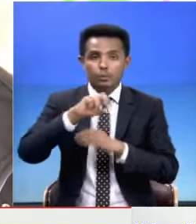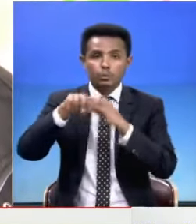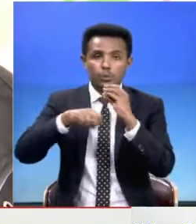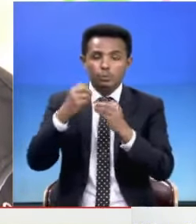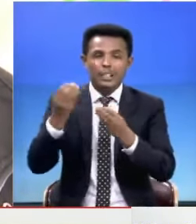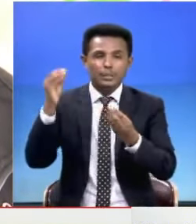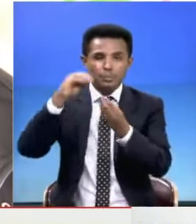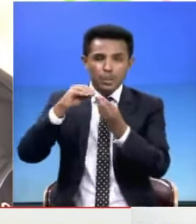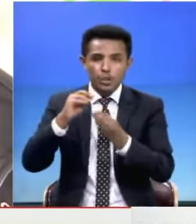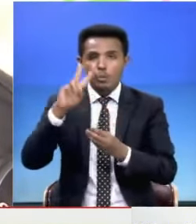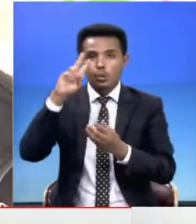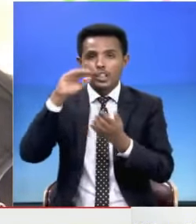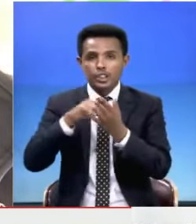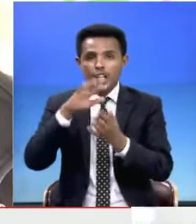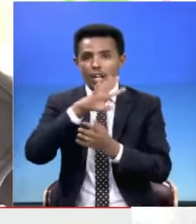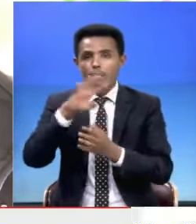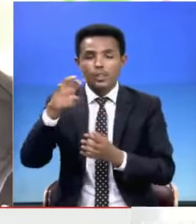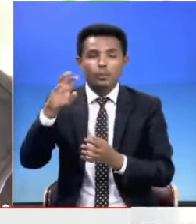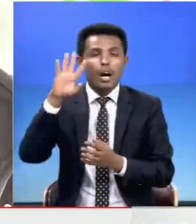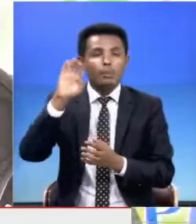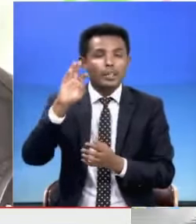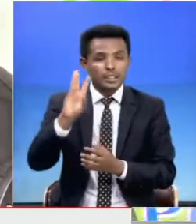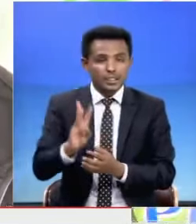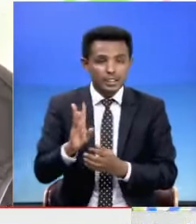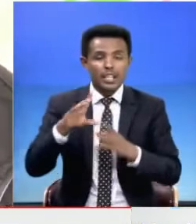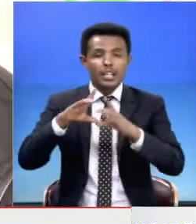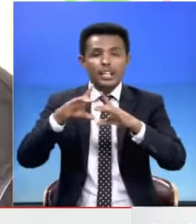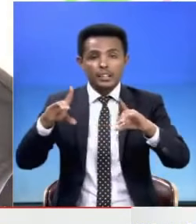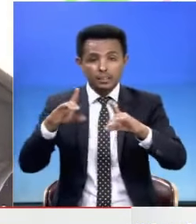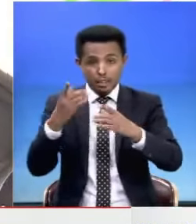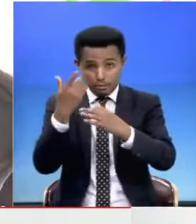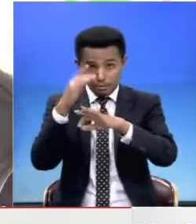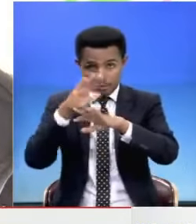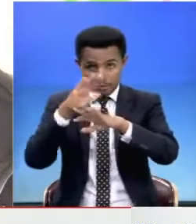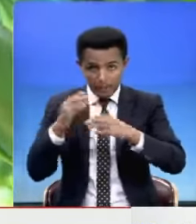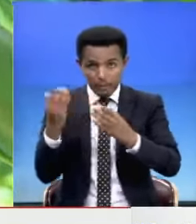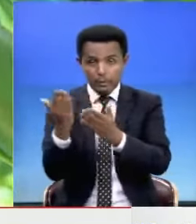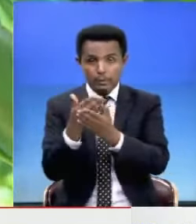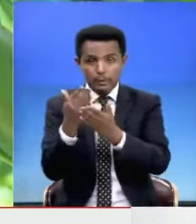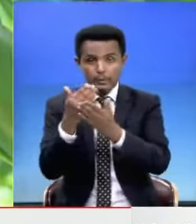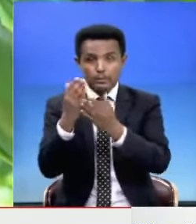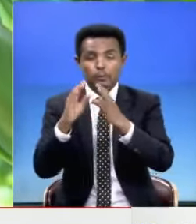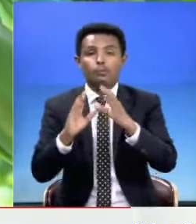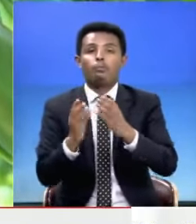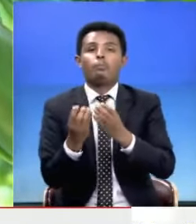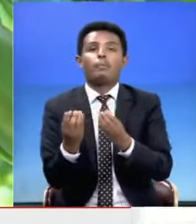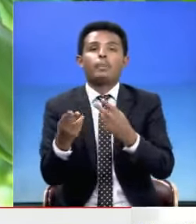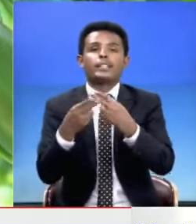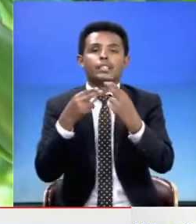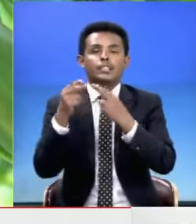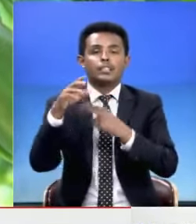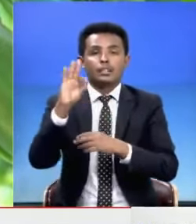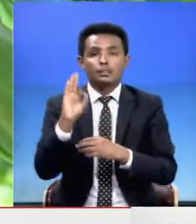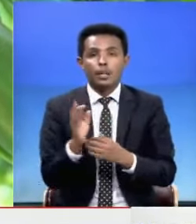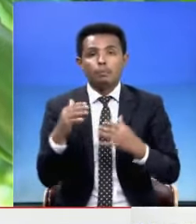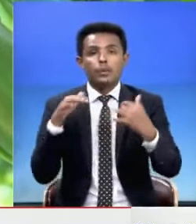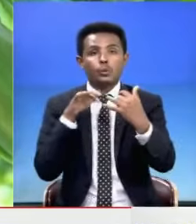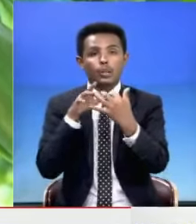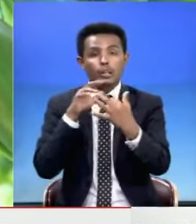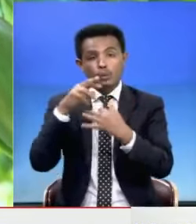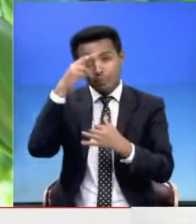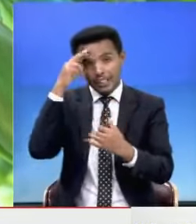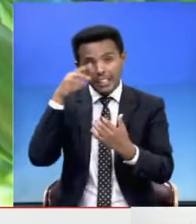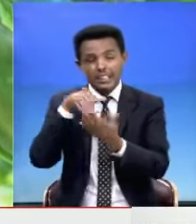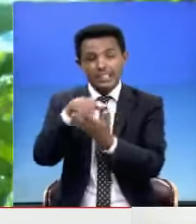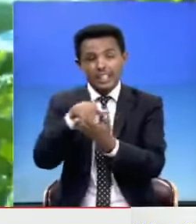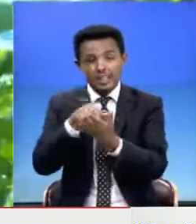በድምሩ 2446 ሄክታር ማሳ የዘር ብዜት ስራ በመስራት ላይ እንገኛለን። በጦርነቱ ምክንያት የተዳከመው ኢኮኖሚ እንዲያገግም ለማድረግ